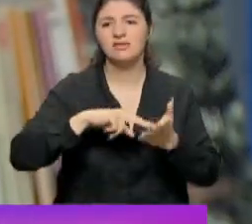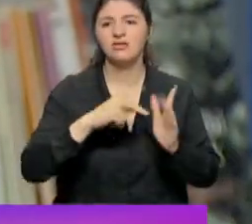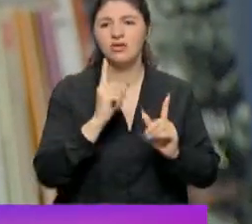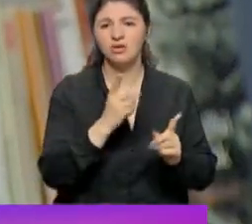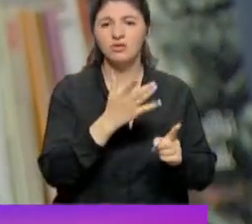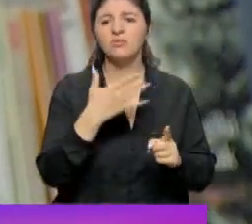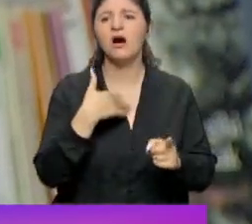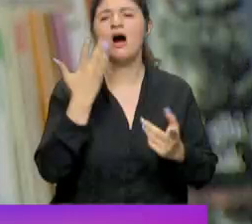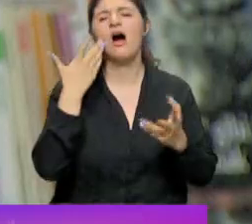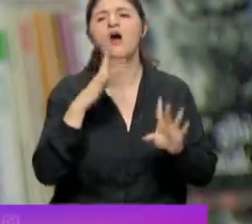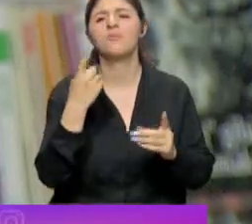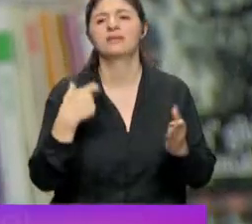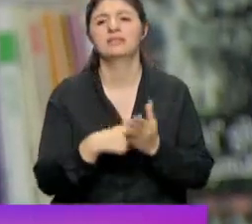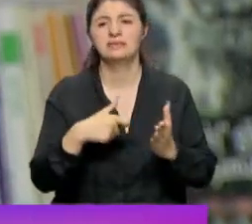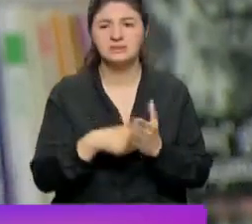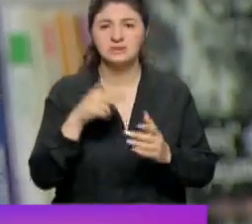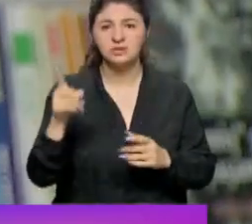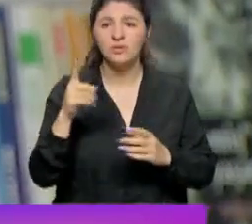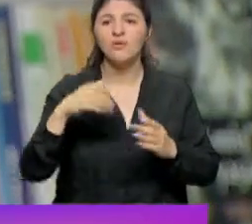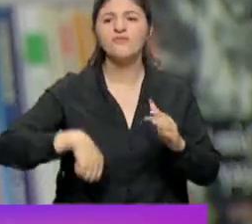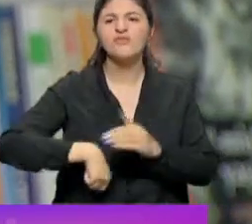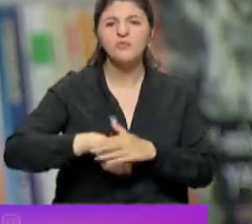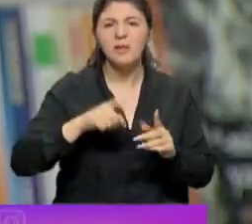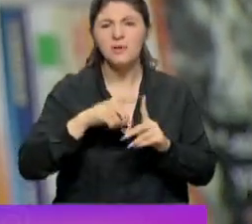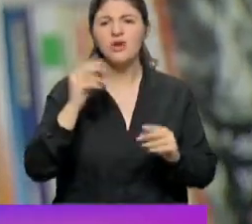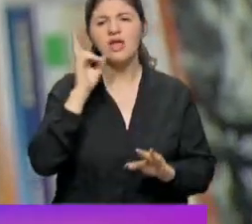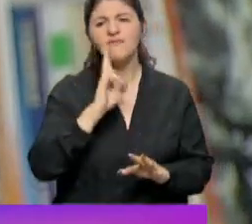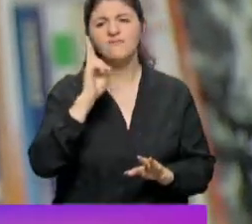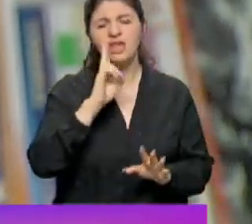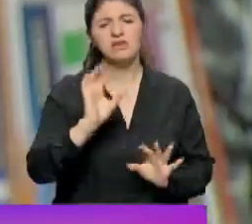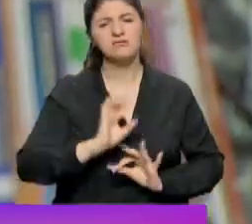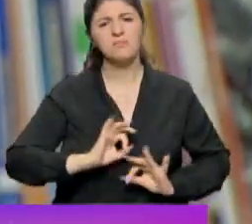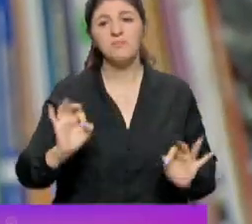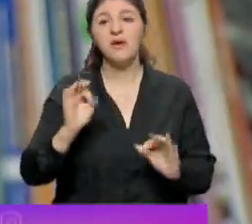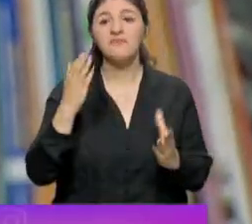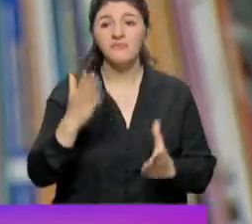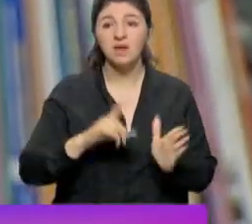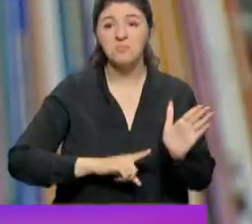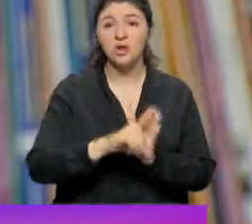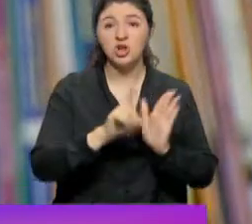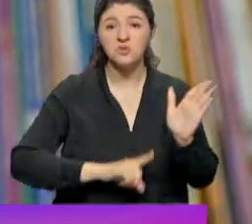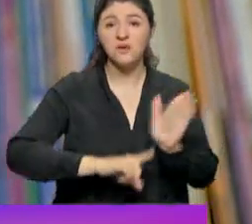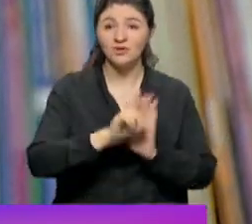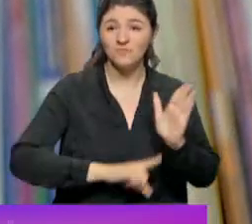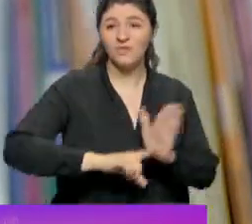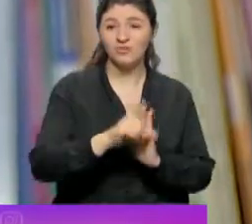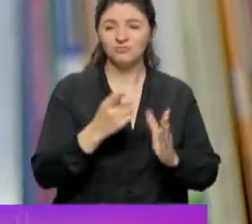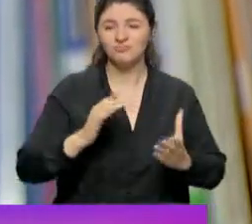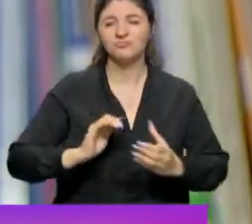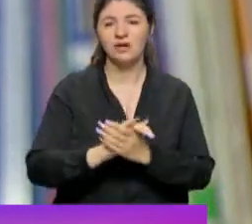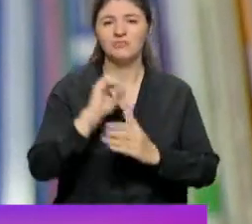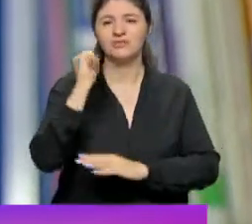beğendiğim Hayran Olduğum birisidir futbolculuğun dan beri çok efendi verilir ve başarıdan başarıya koşuyor